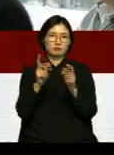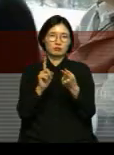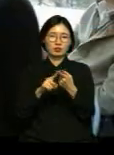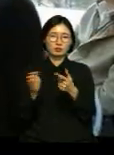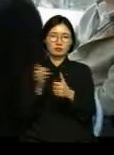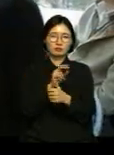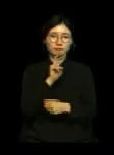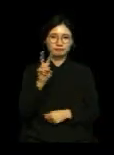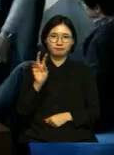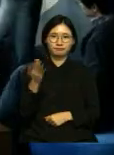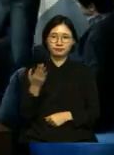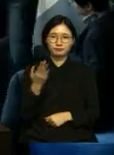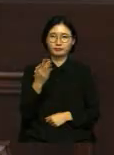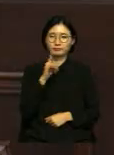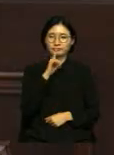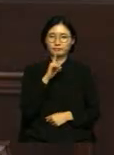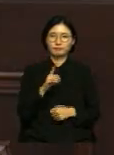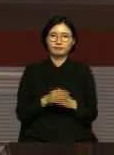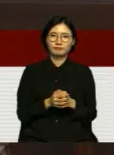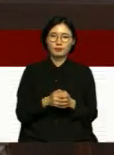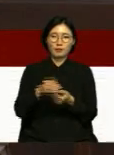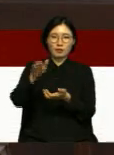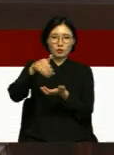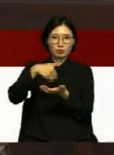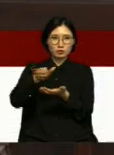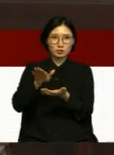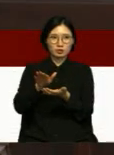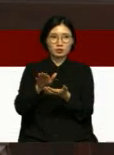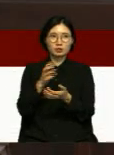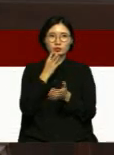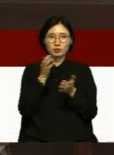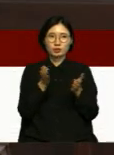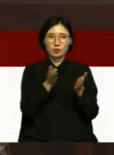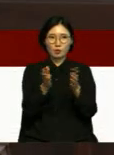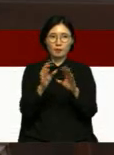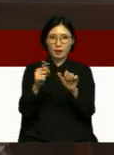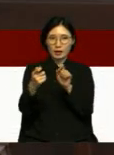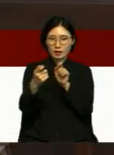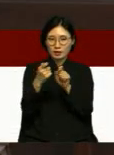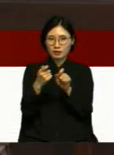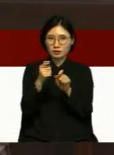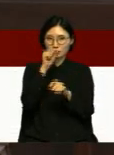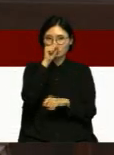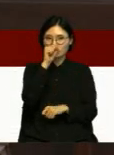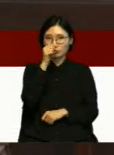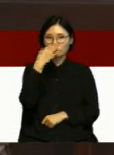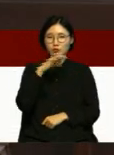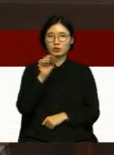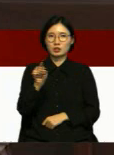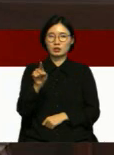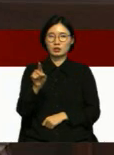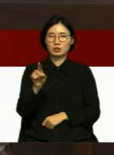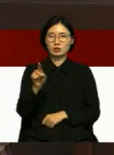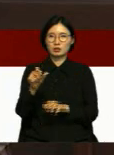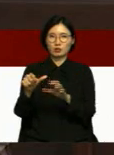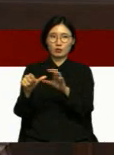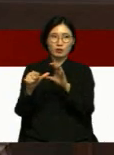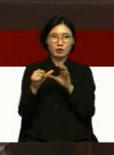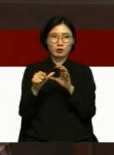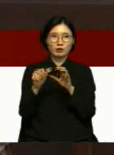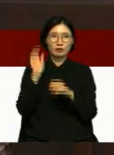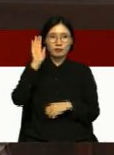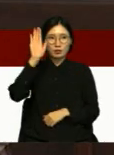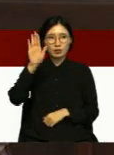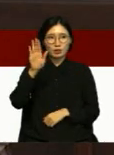한다고 주장했습니다. 동두천시가 수도권에 지리적으로 근접한 이점을 최대한 살려 미래